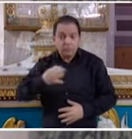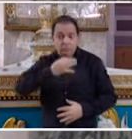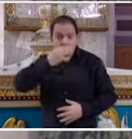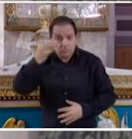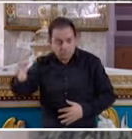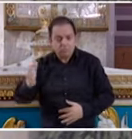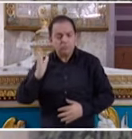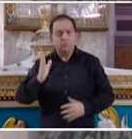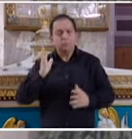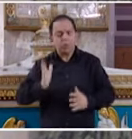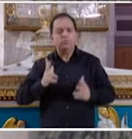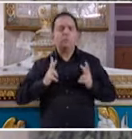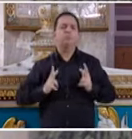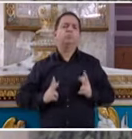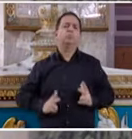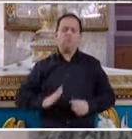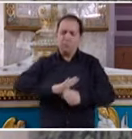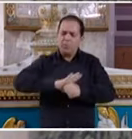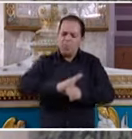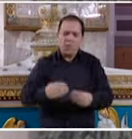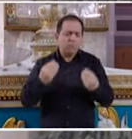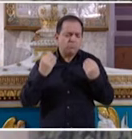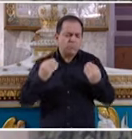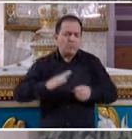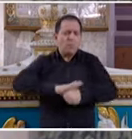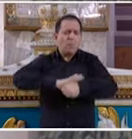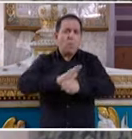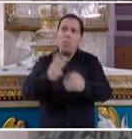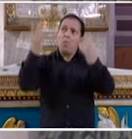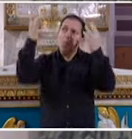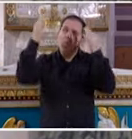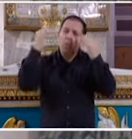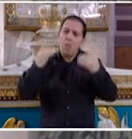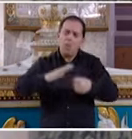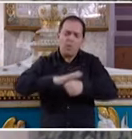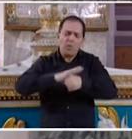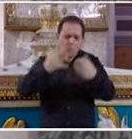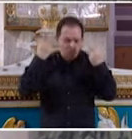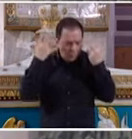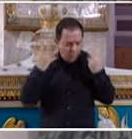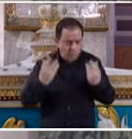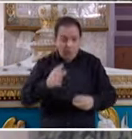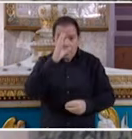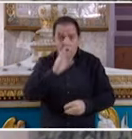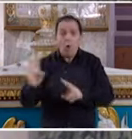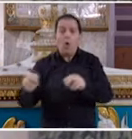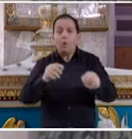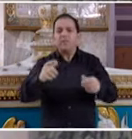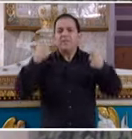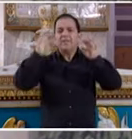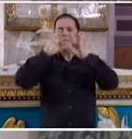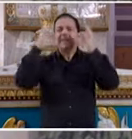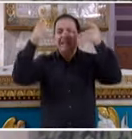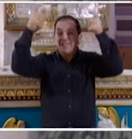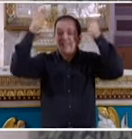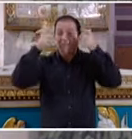ζει ευχαριστημένος, έχει το πλήρωμα της ζωής, είναι πλήρης χάριτος και αληθείας, όπως ο πρωτομάρτης Στέφανος, και